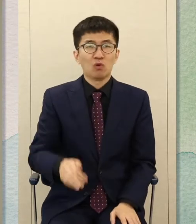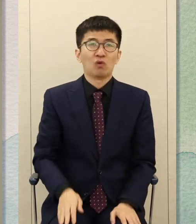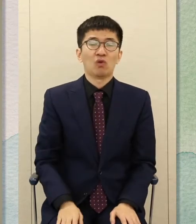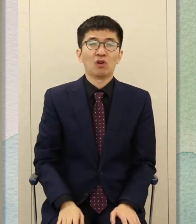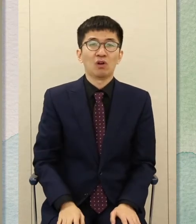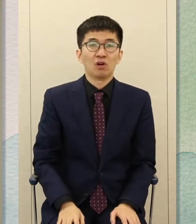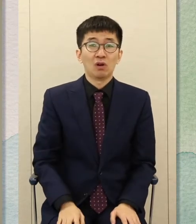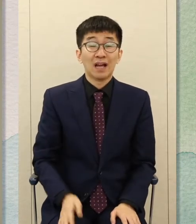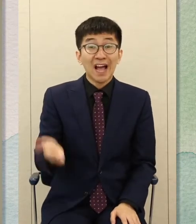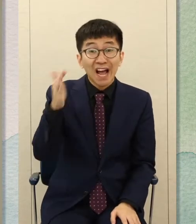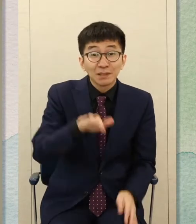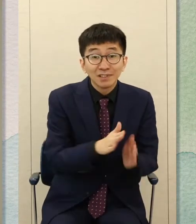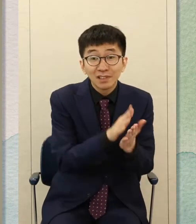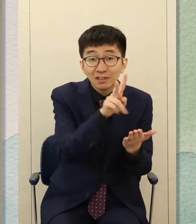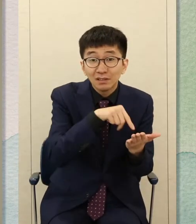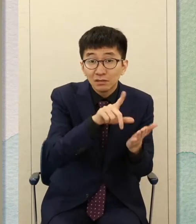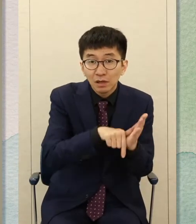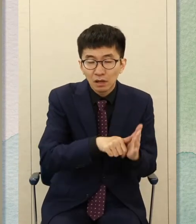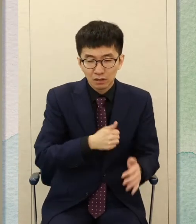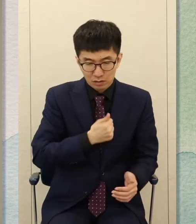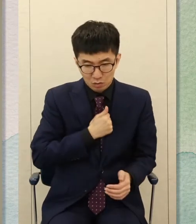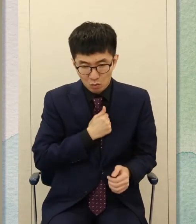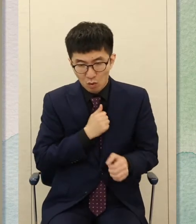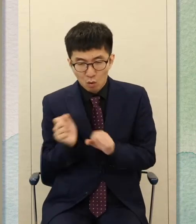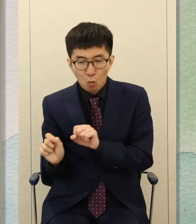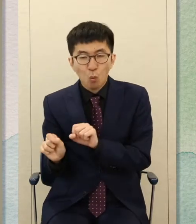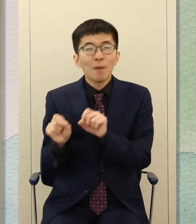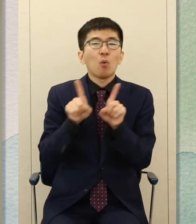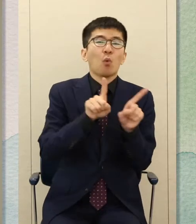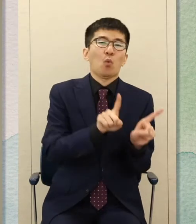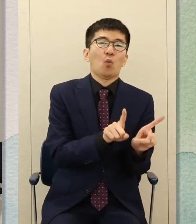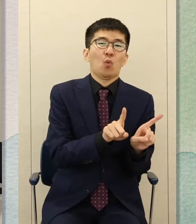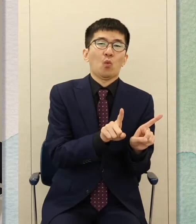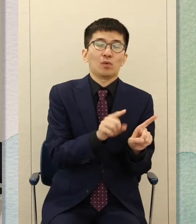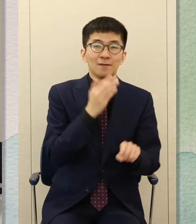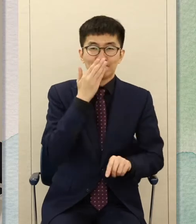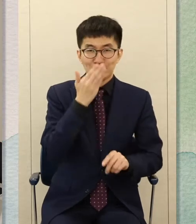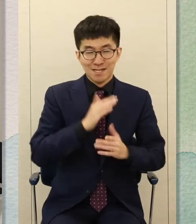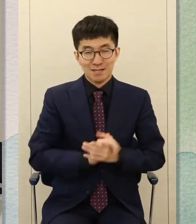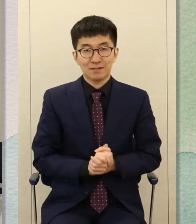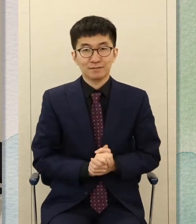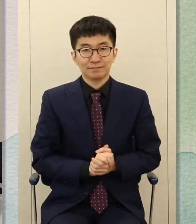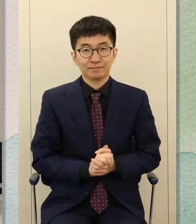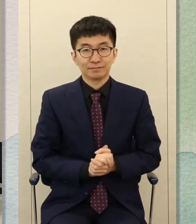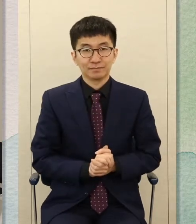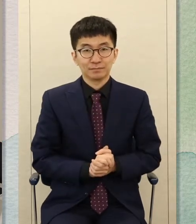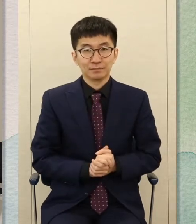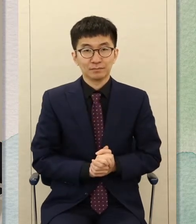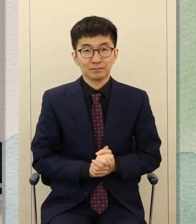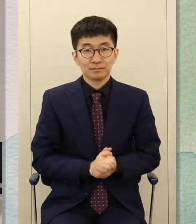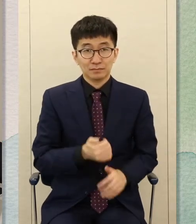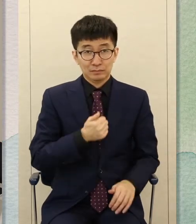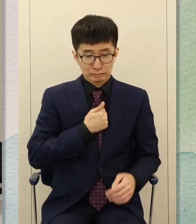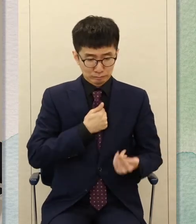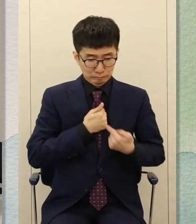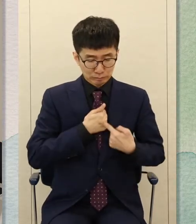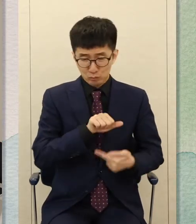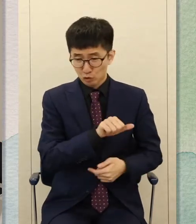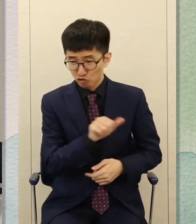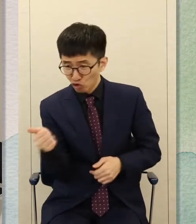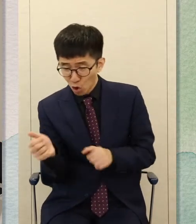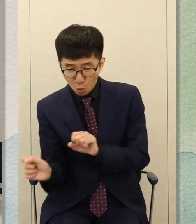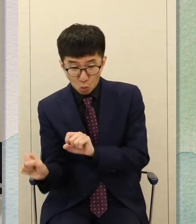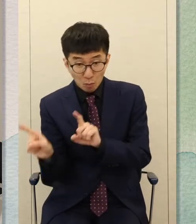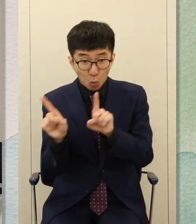책을 읽으면서 그런 자존감 같은 것들을 돌려받은 거예요. 그래서 그런 자존감을 돌려받고